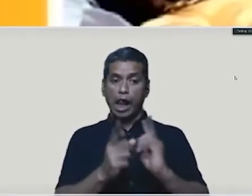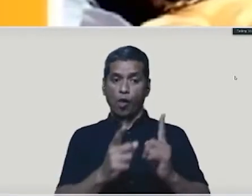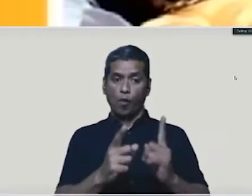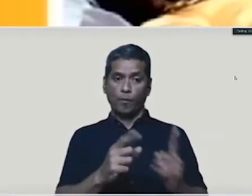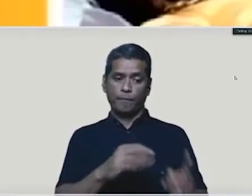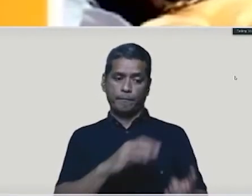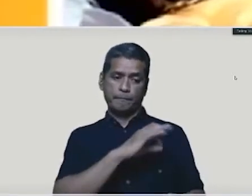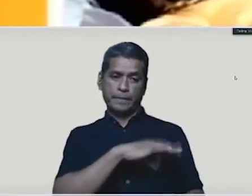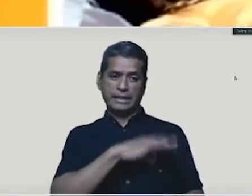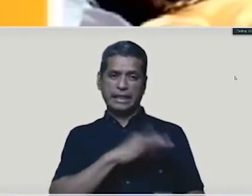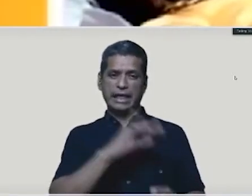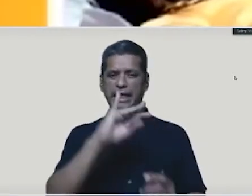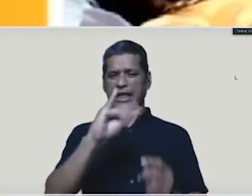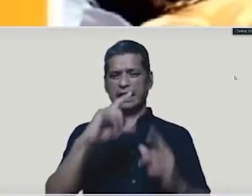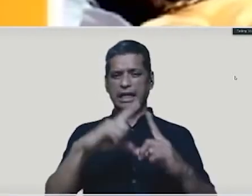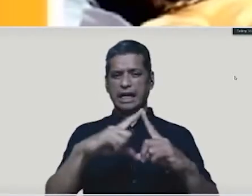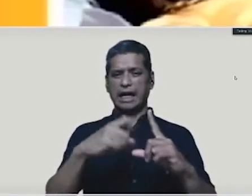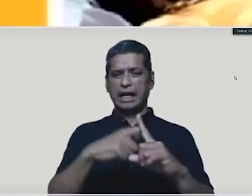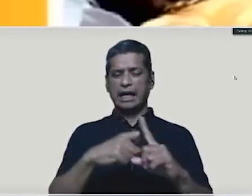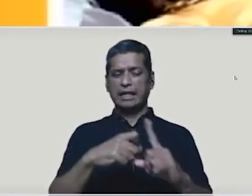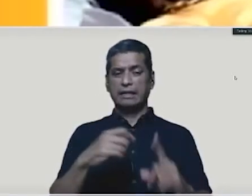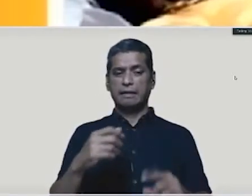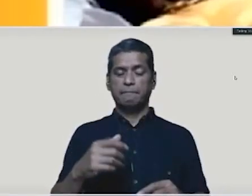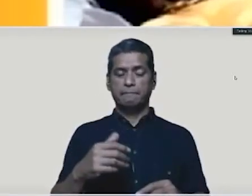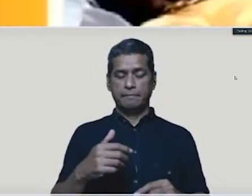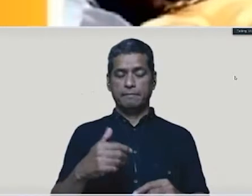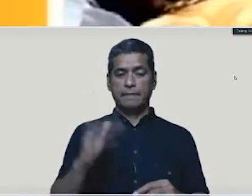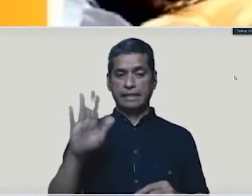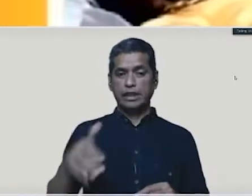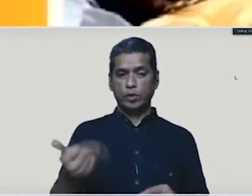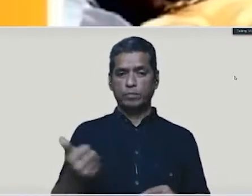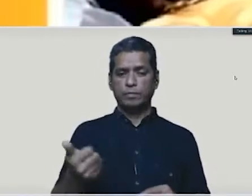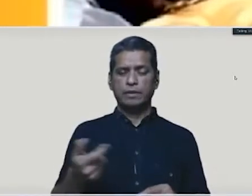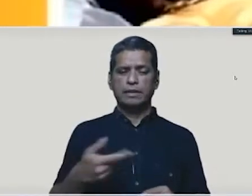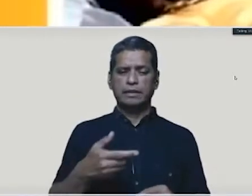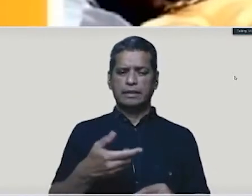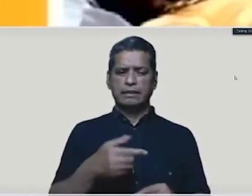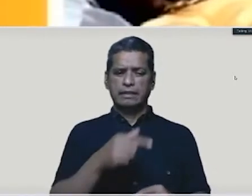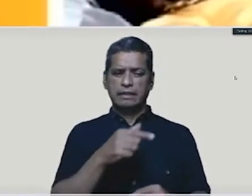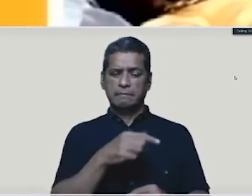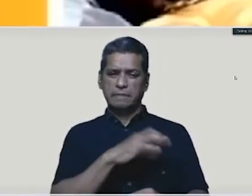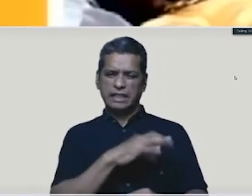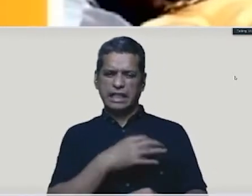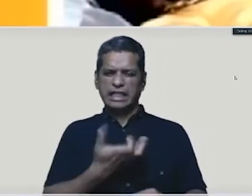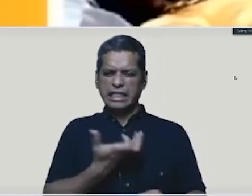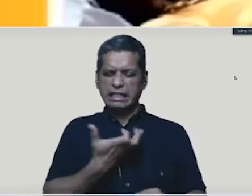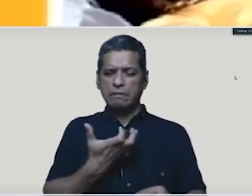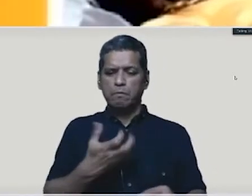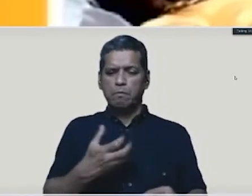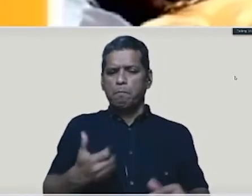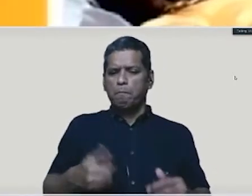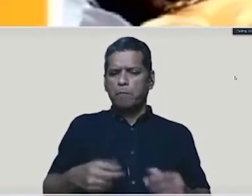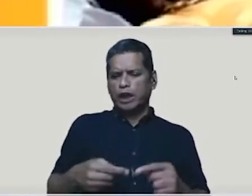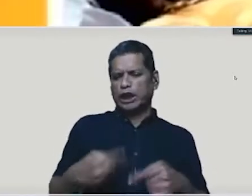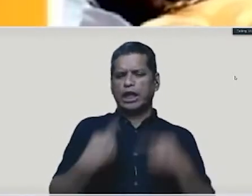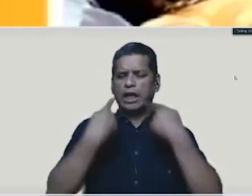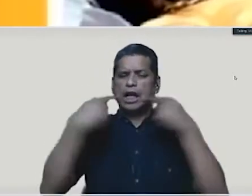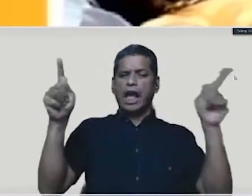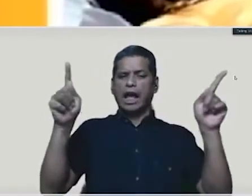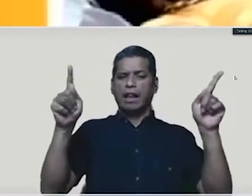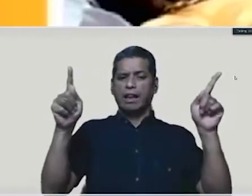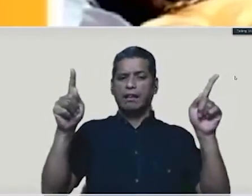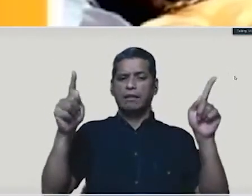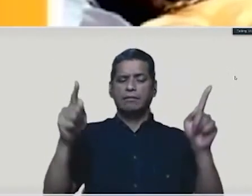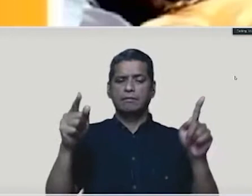sangat ingin untuk mengembalikan kejayaan babilon di zamannya